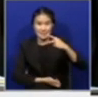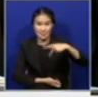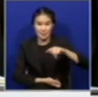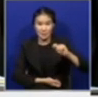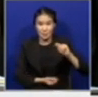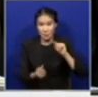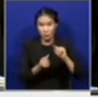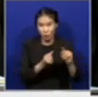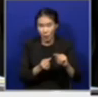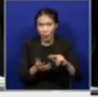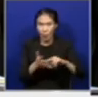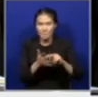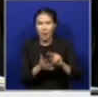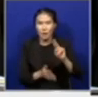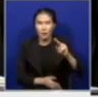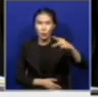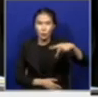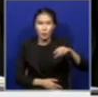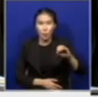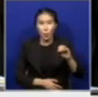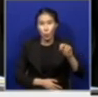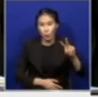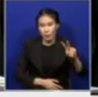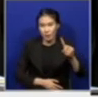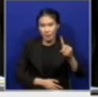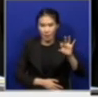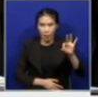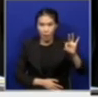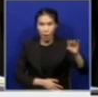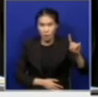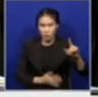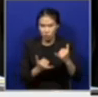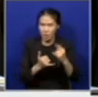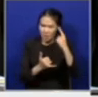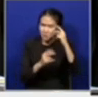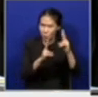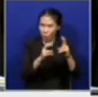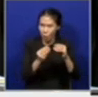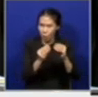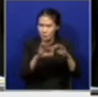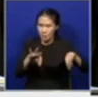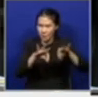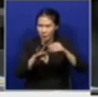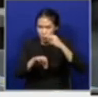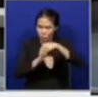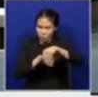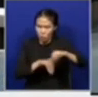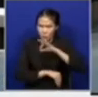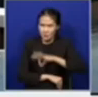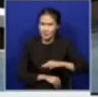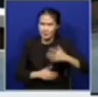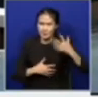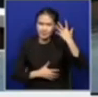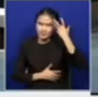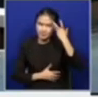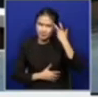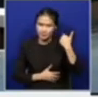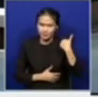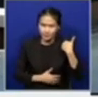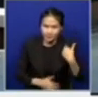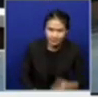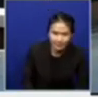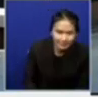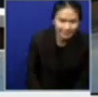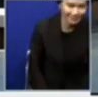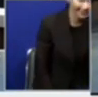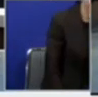คุ้มหรือเปล่าที่เราจะแลกเรื่องอ่อนไหวที่จะสร้างผลกระทบต่อไทยเช่นผลกระทบต่อความมั่นคงทางด้านอาหารจากการที่ไทยต้องเข้าร่ว